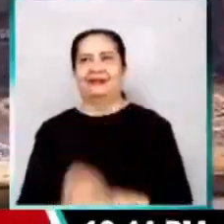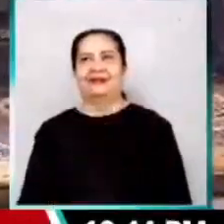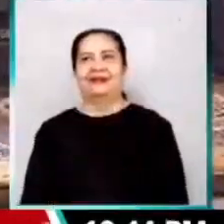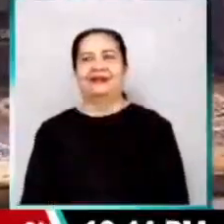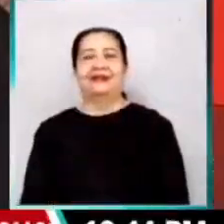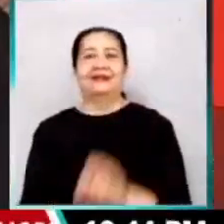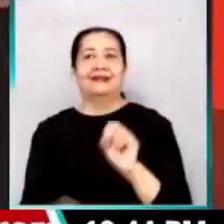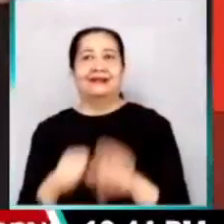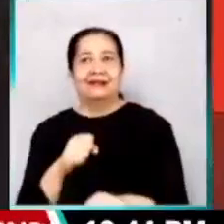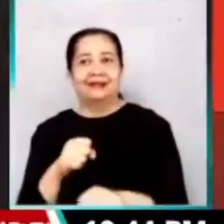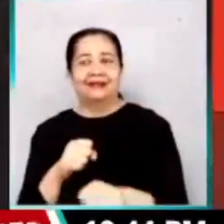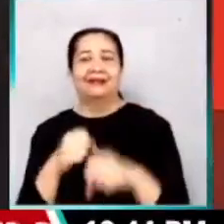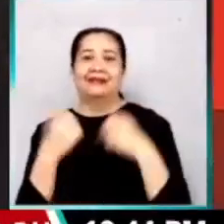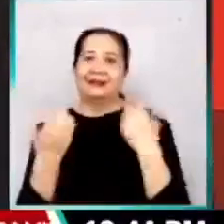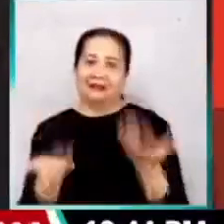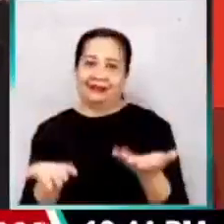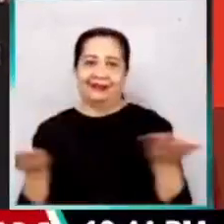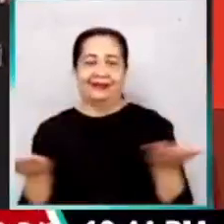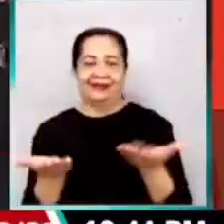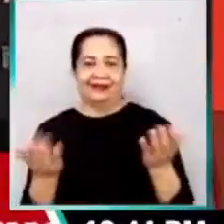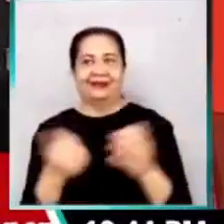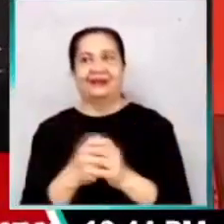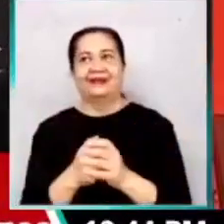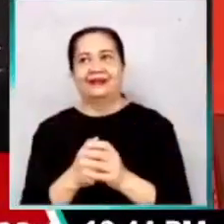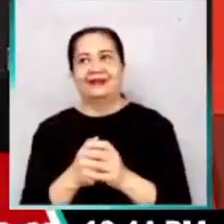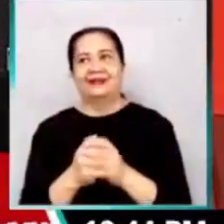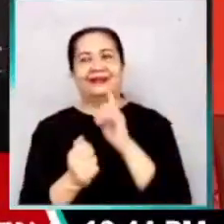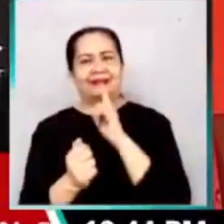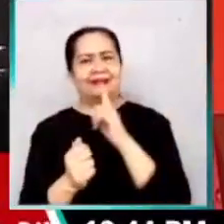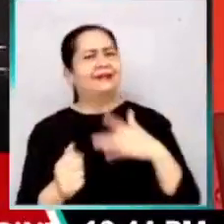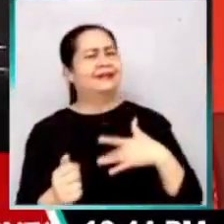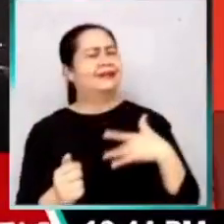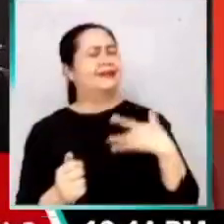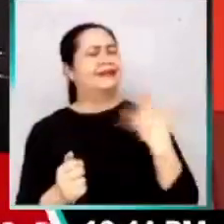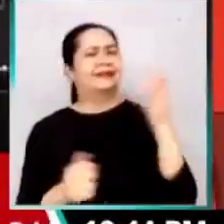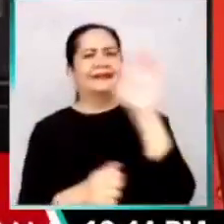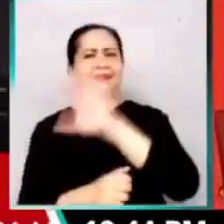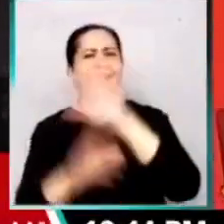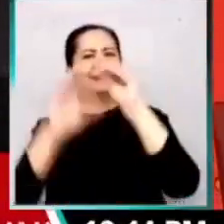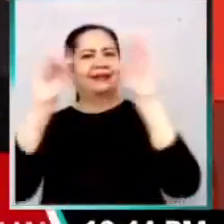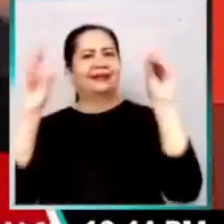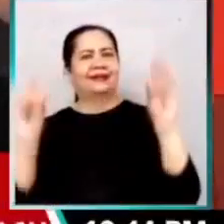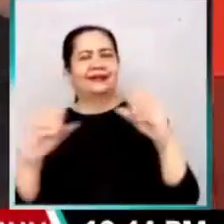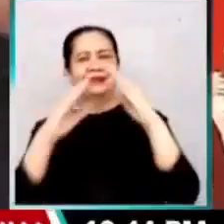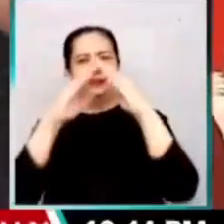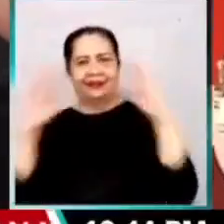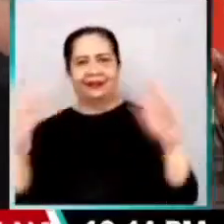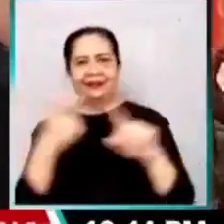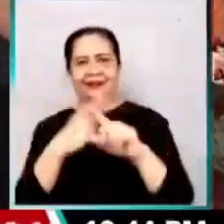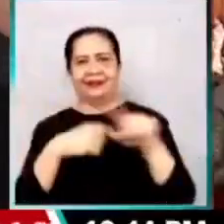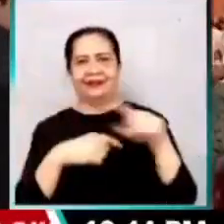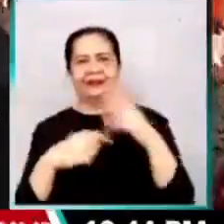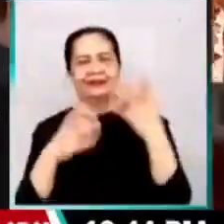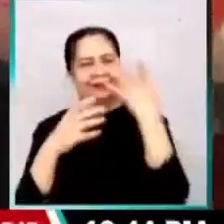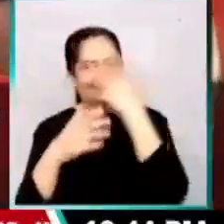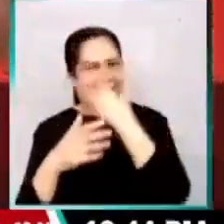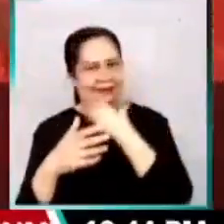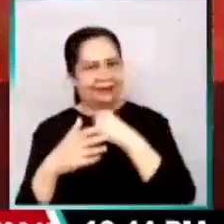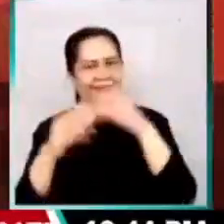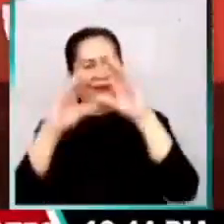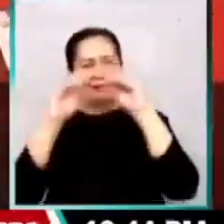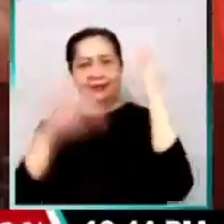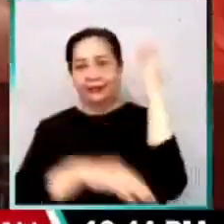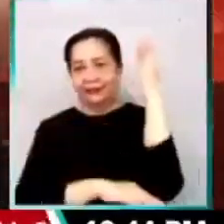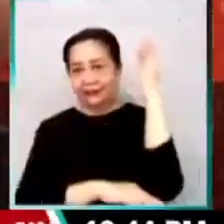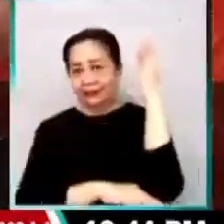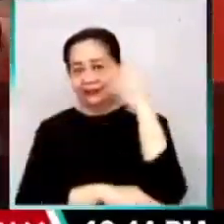Kaya dito na lang. Talaga naman naramdam mo na ang Pasko sa bahay na ito mula sa kanilang napakagandang Christmas tree at